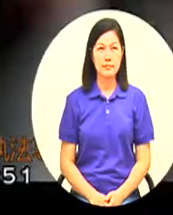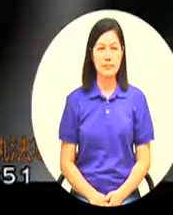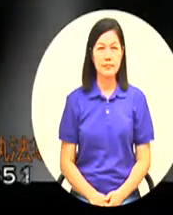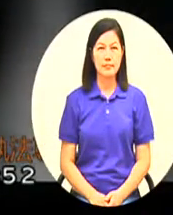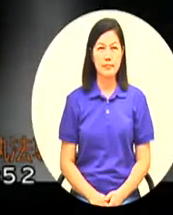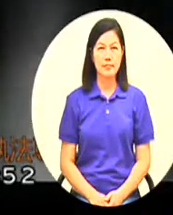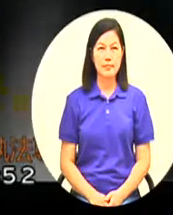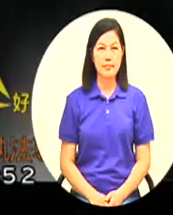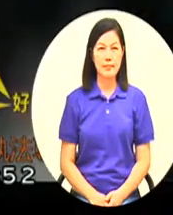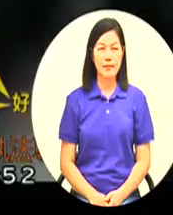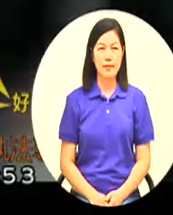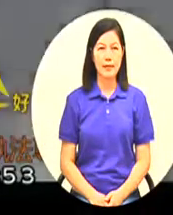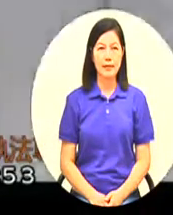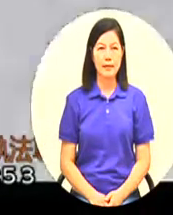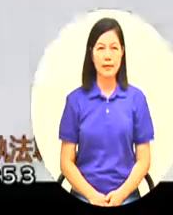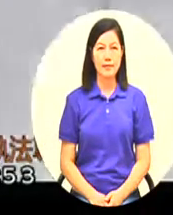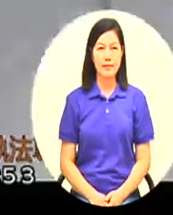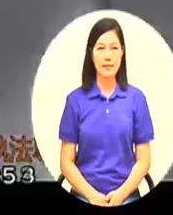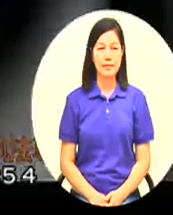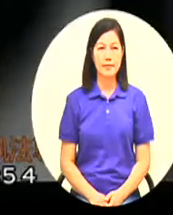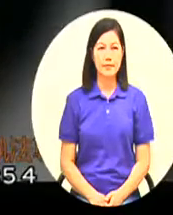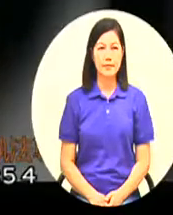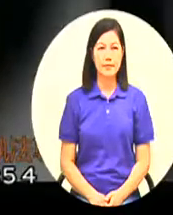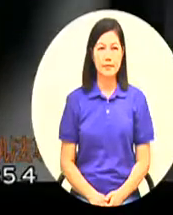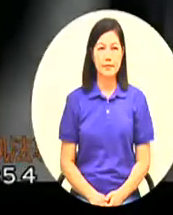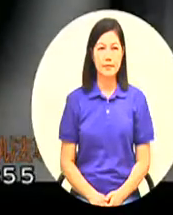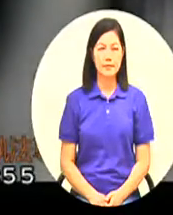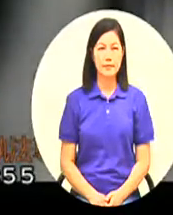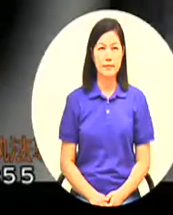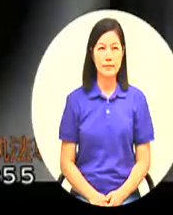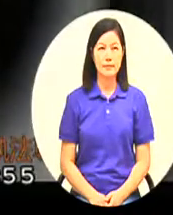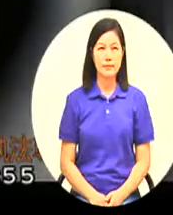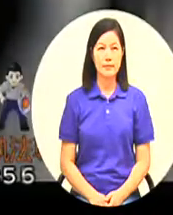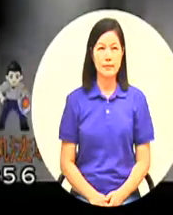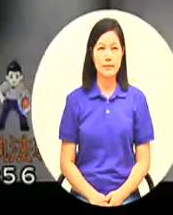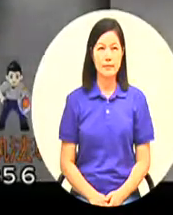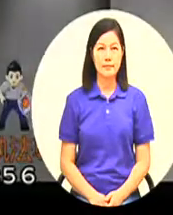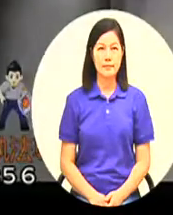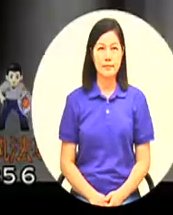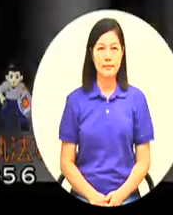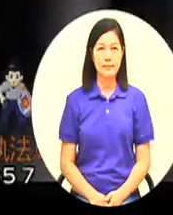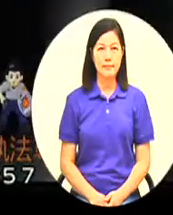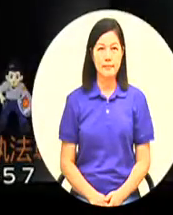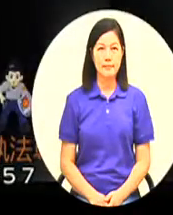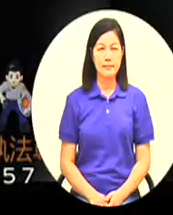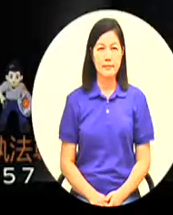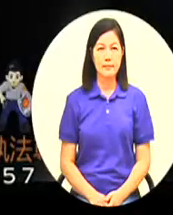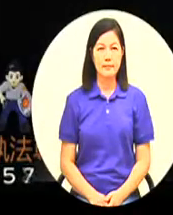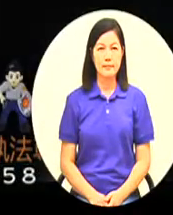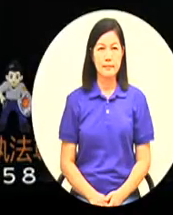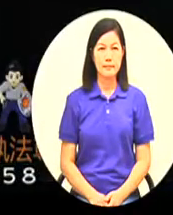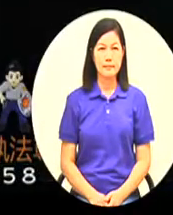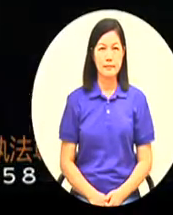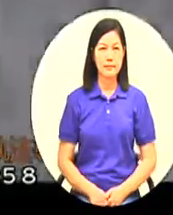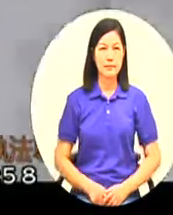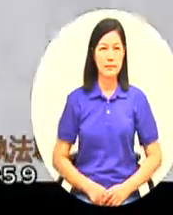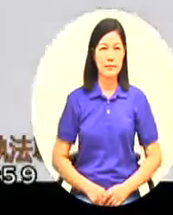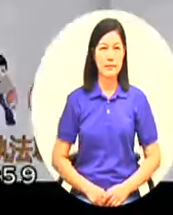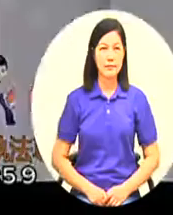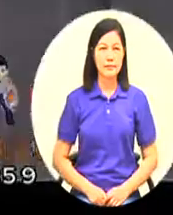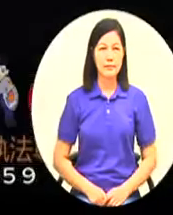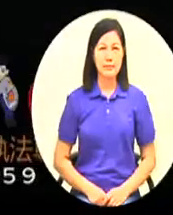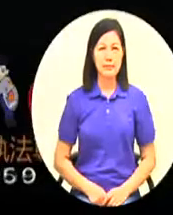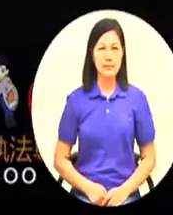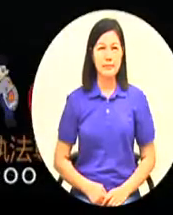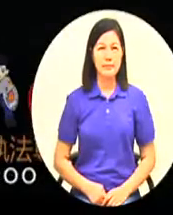开！哎，滚呐！ 嗯。 安怎？我们叫妈妈嘞。 我们在执行警察公权力哈。